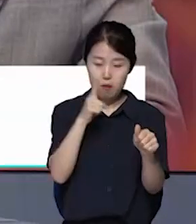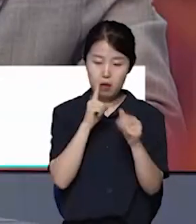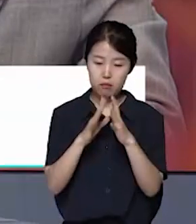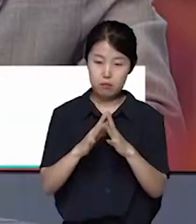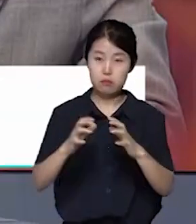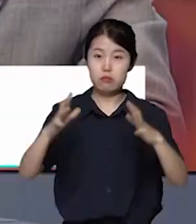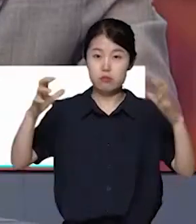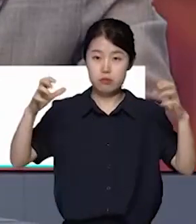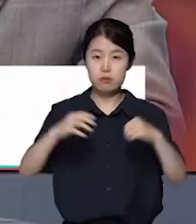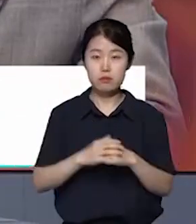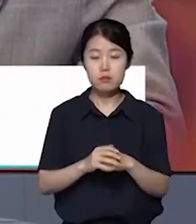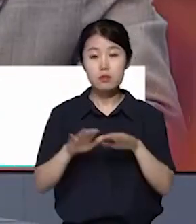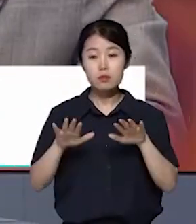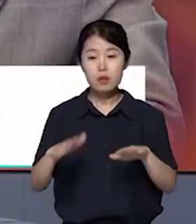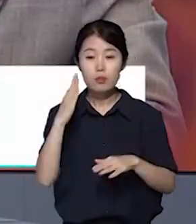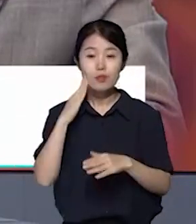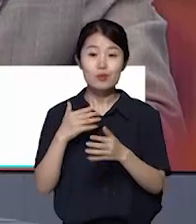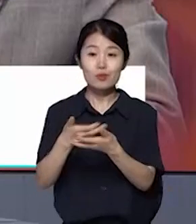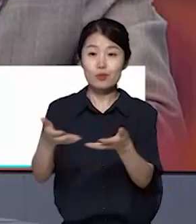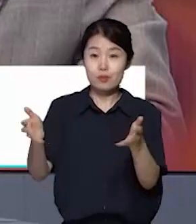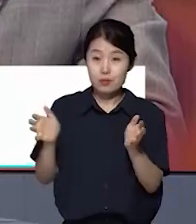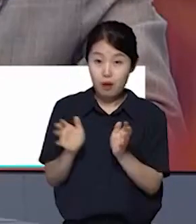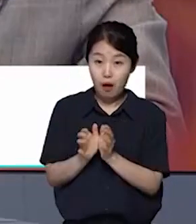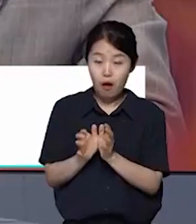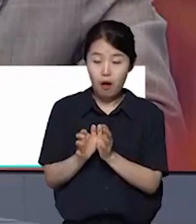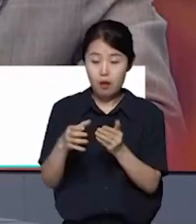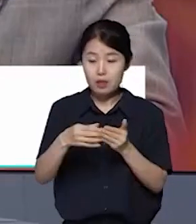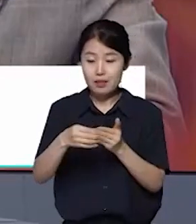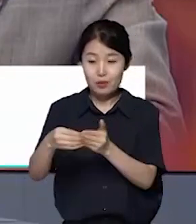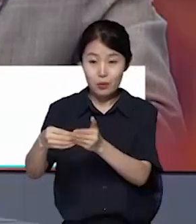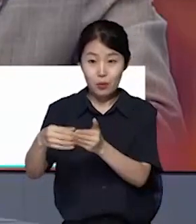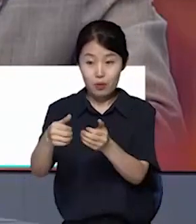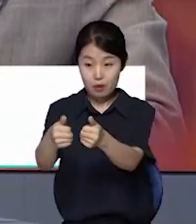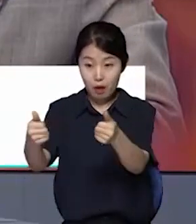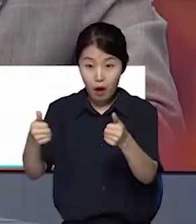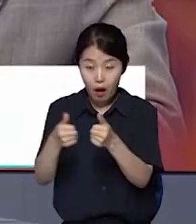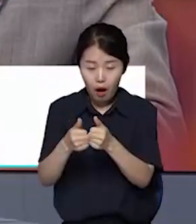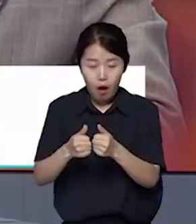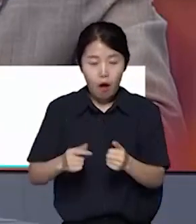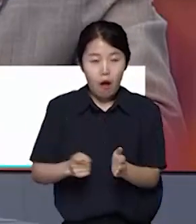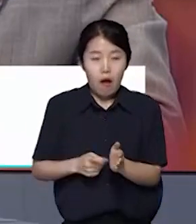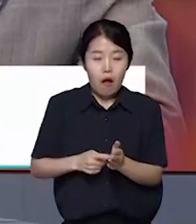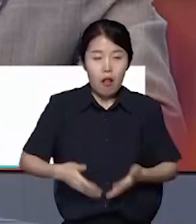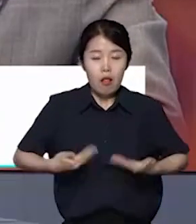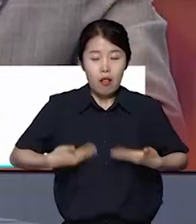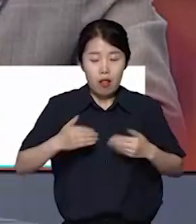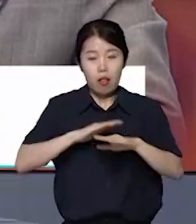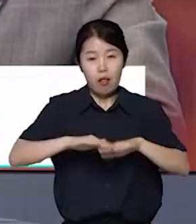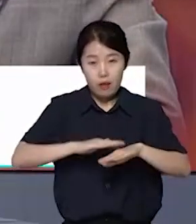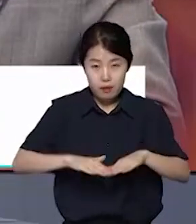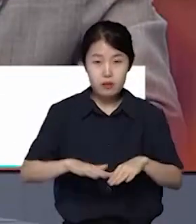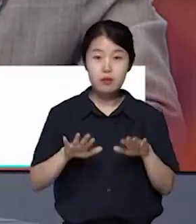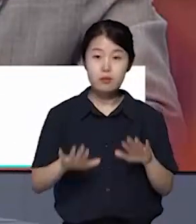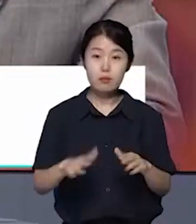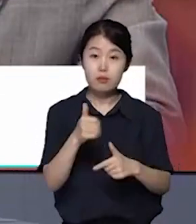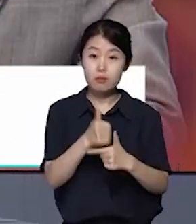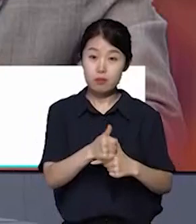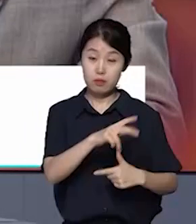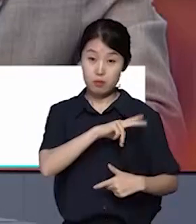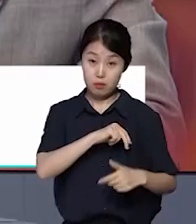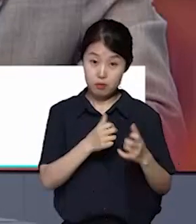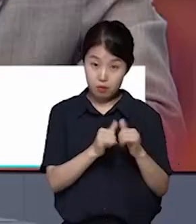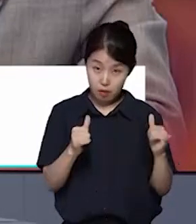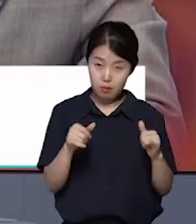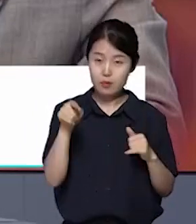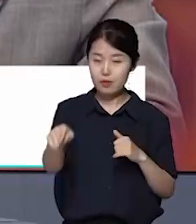압박까지 맞자 더불어민주당 지도부도 뒤늦게 사퇴 수습에 나섰는데요. 호남 의원들도 계파를 떠나 혁신위를